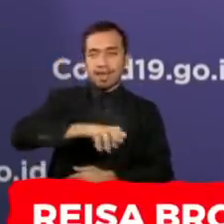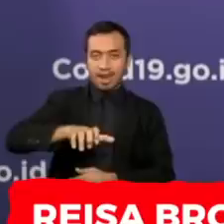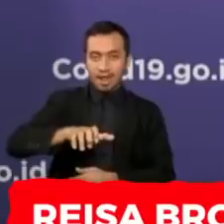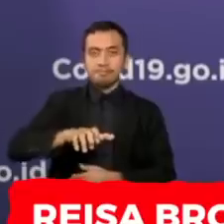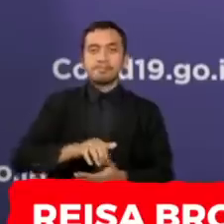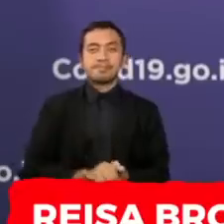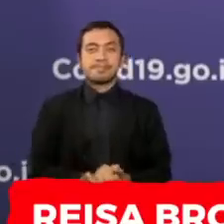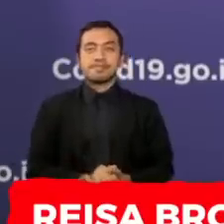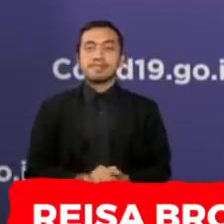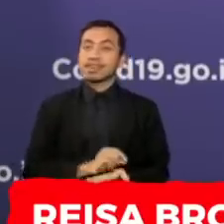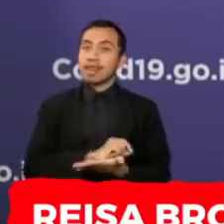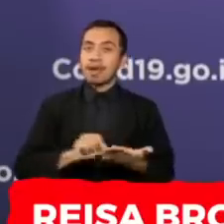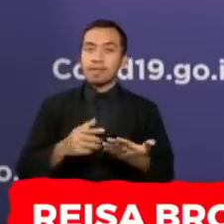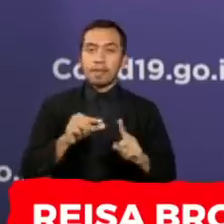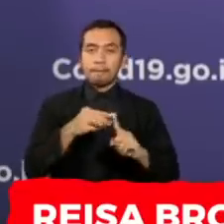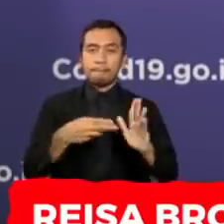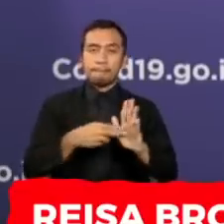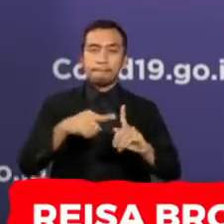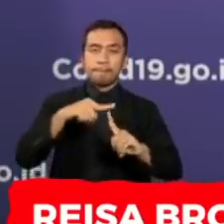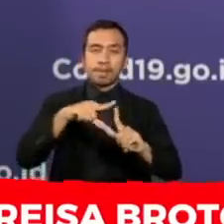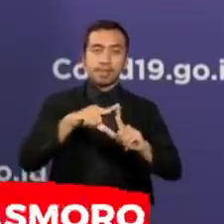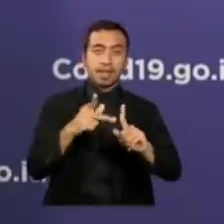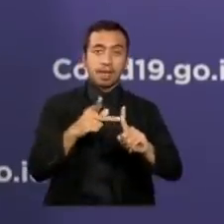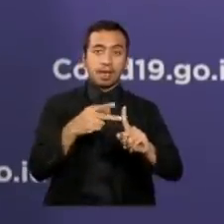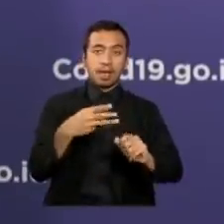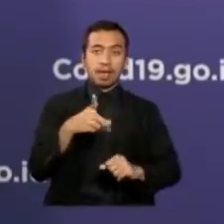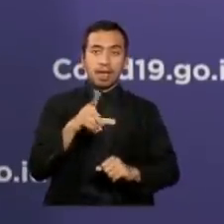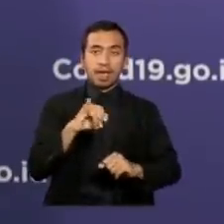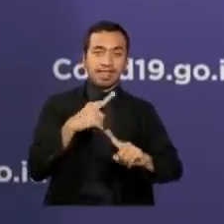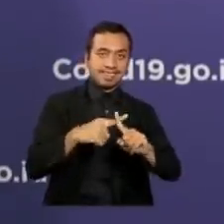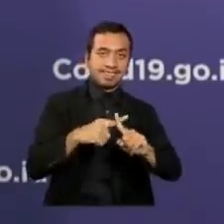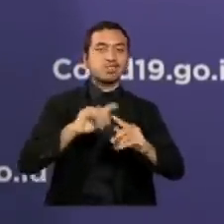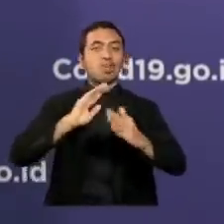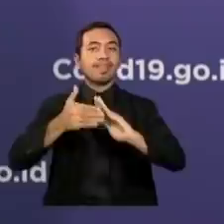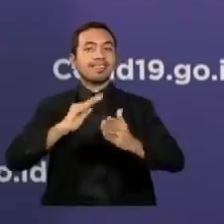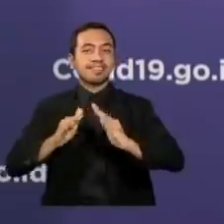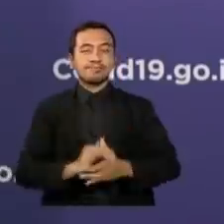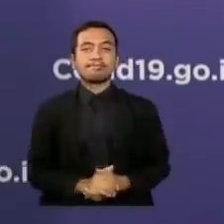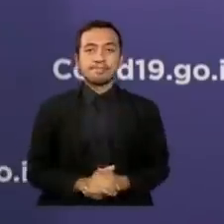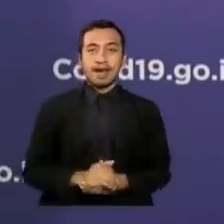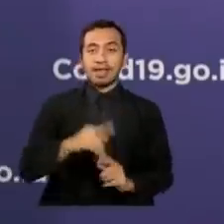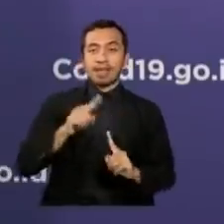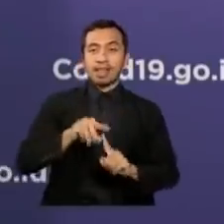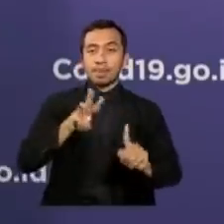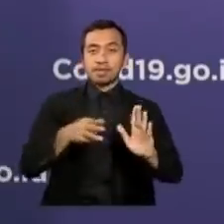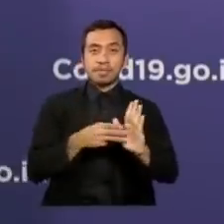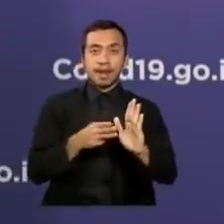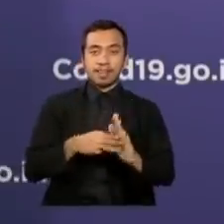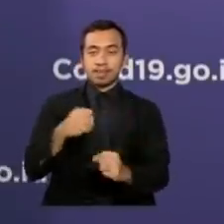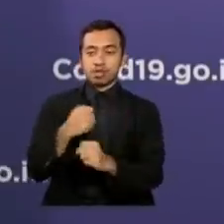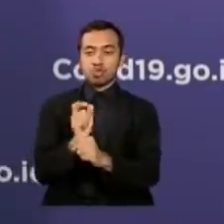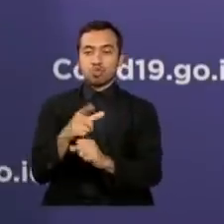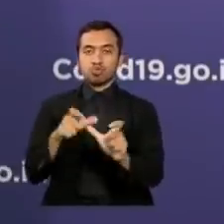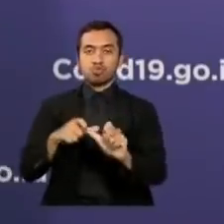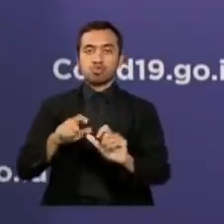pentahelix berbasis komunitas Hai sejak gugus tugas berdiri di 13maret telah dianjurkan